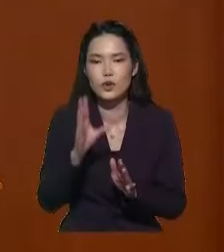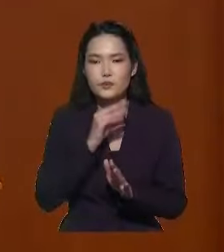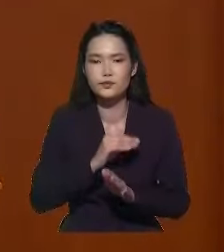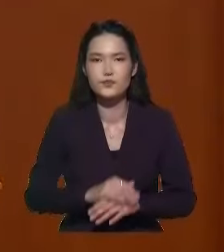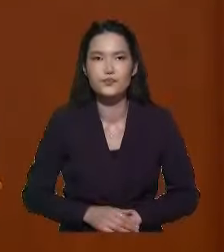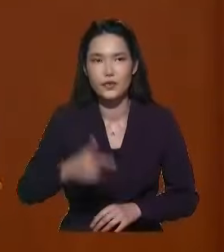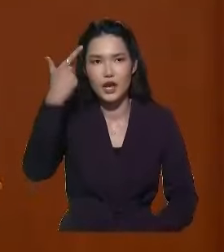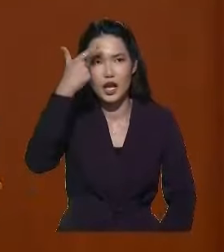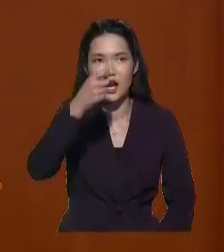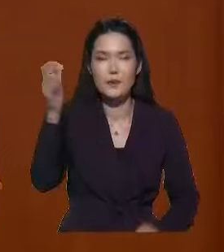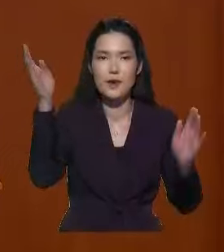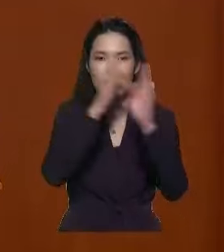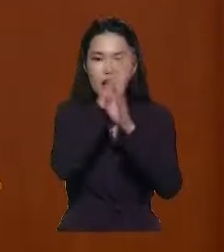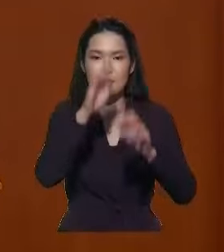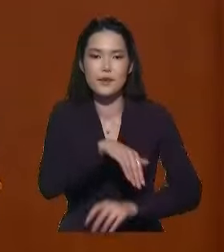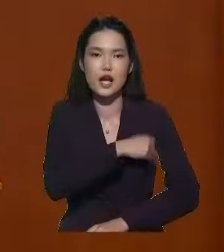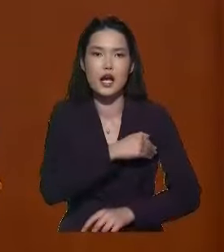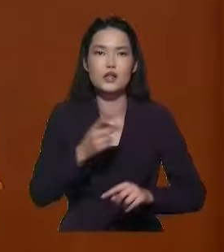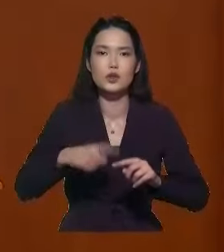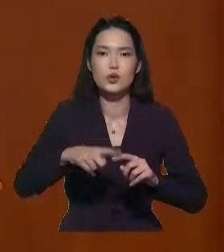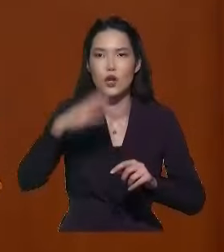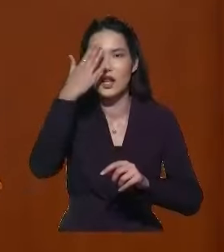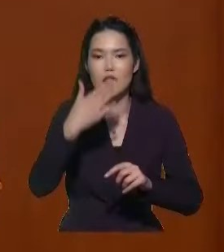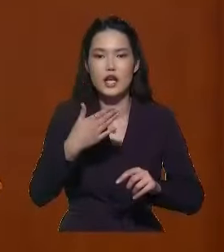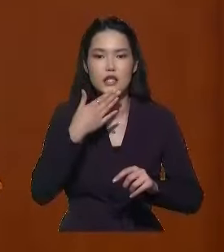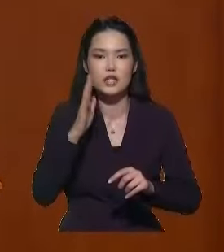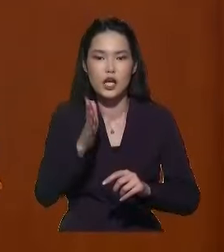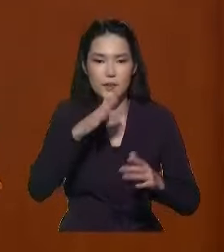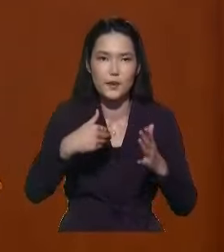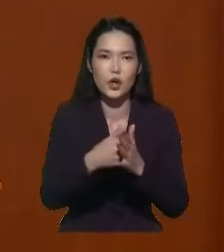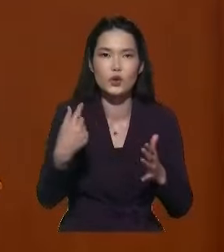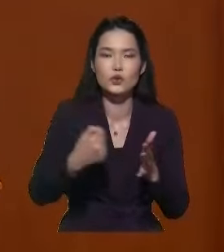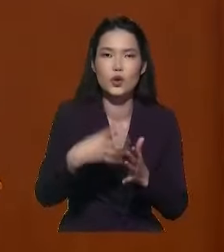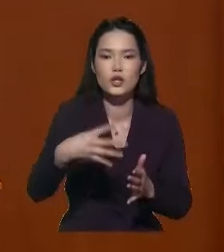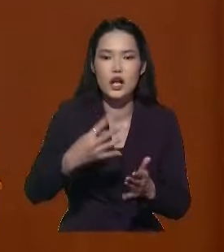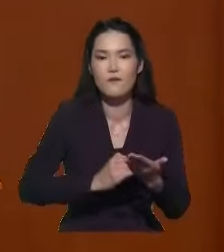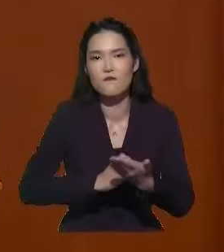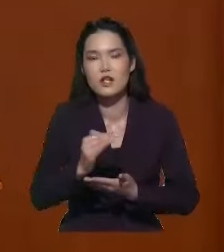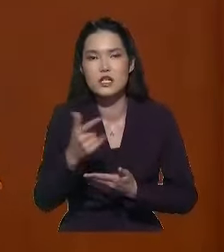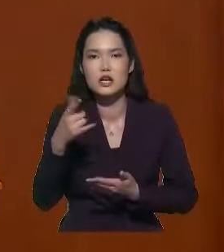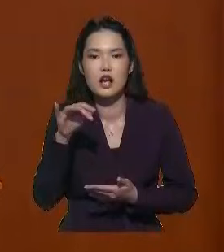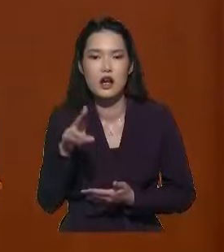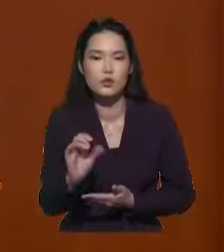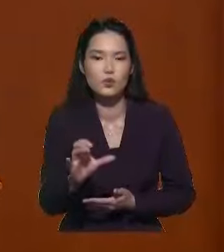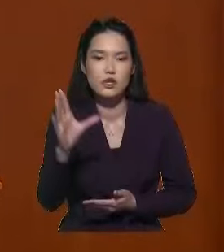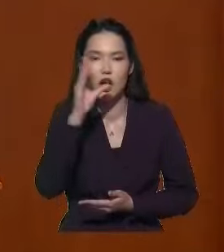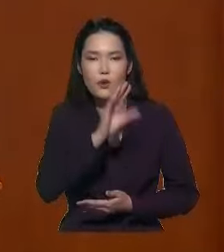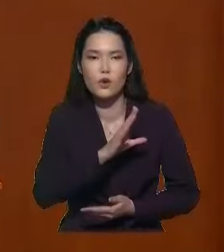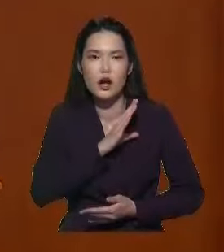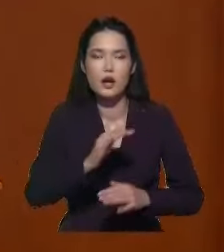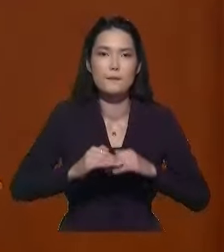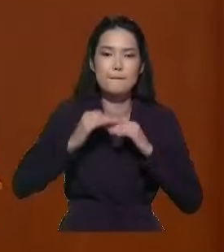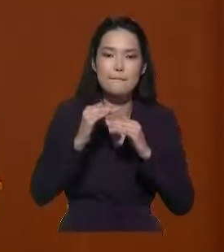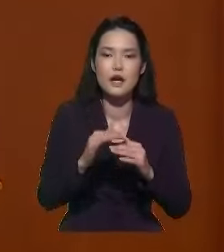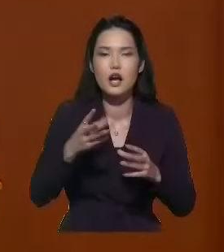По данным Казгидромета, температура в предстоящем летнем периоде будет доходить до 40 и выше градусов. В прошлом году только с 5 по 28